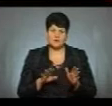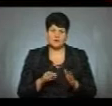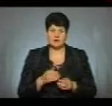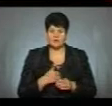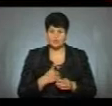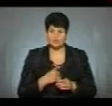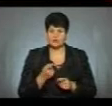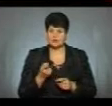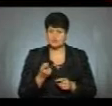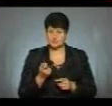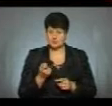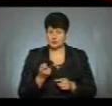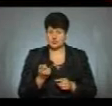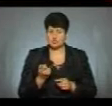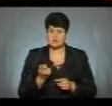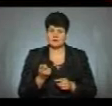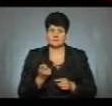хочу трошки